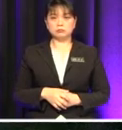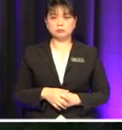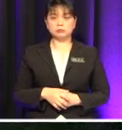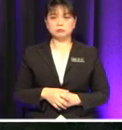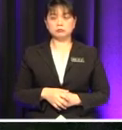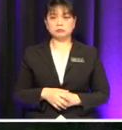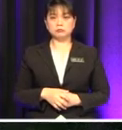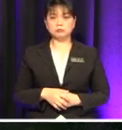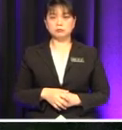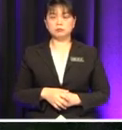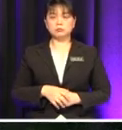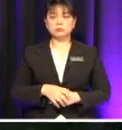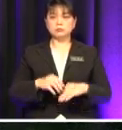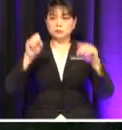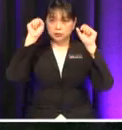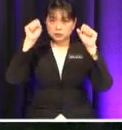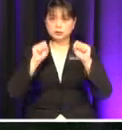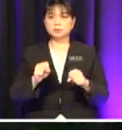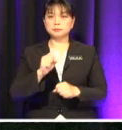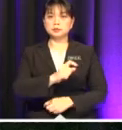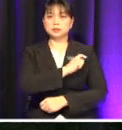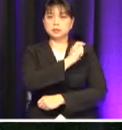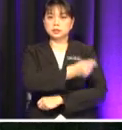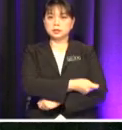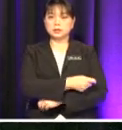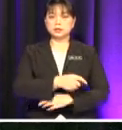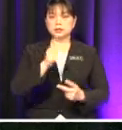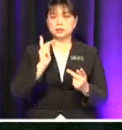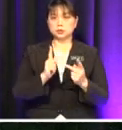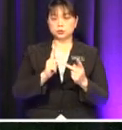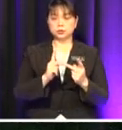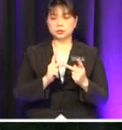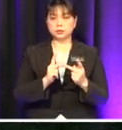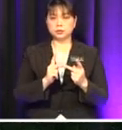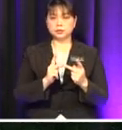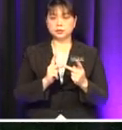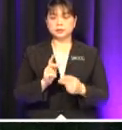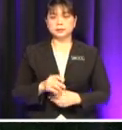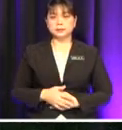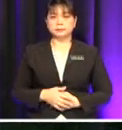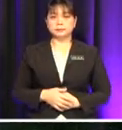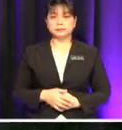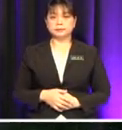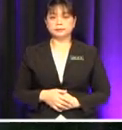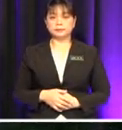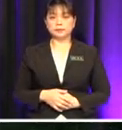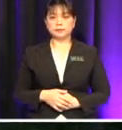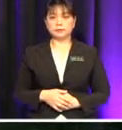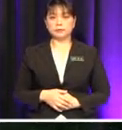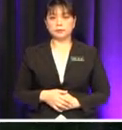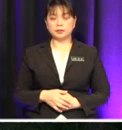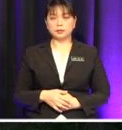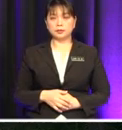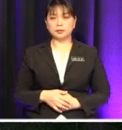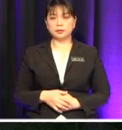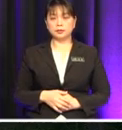yang sesuai untuk ini lebih kepada sistem tenaga aerobik sebab